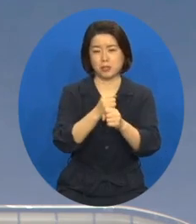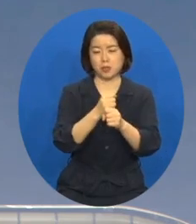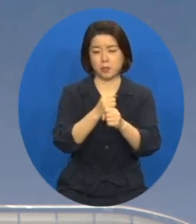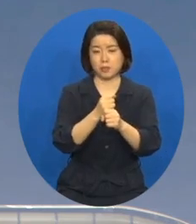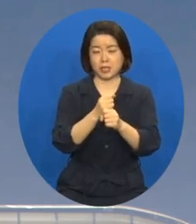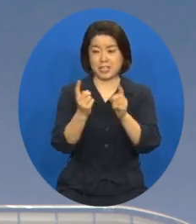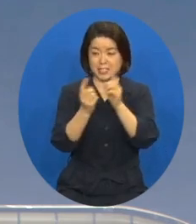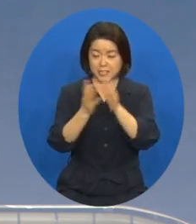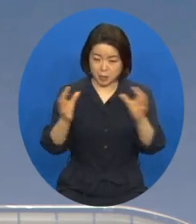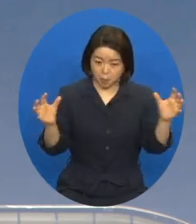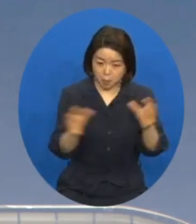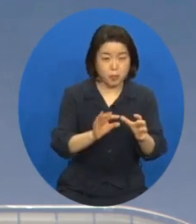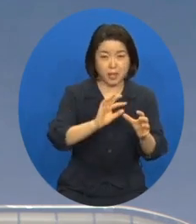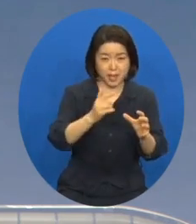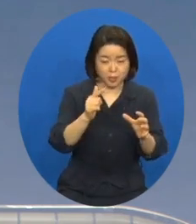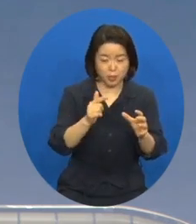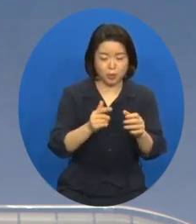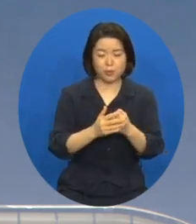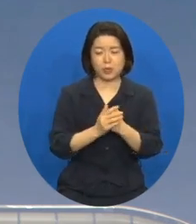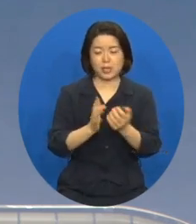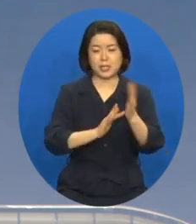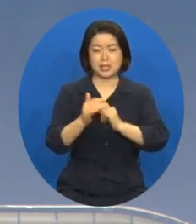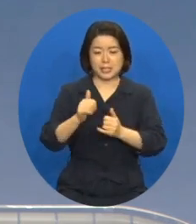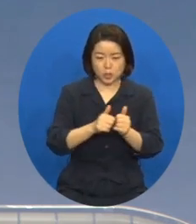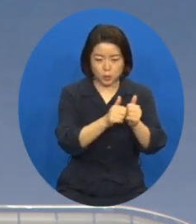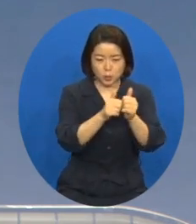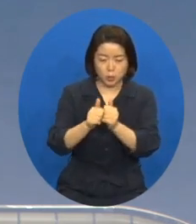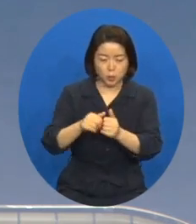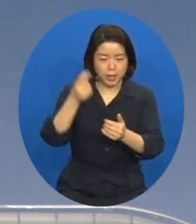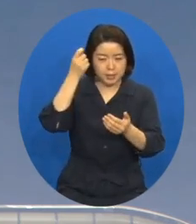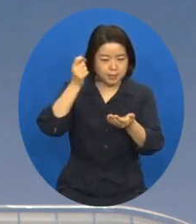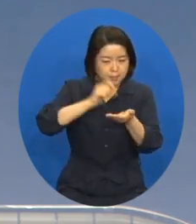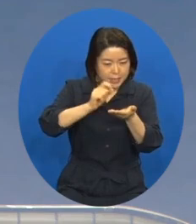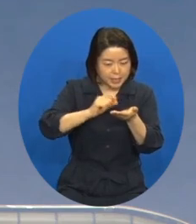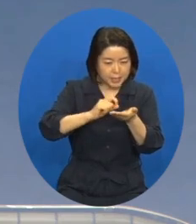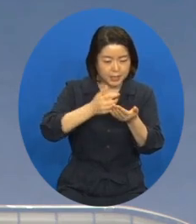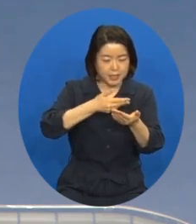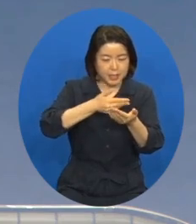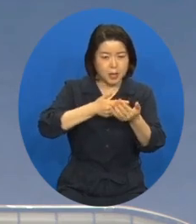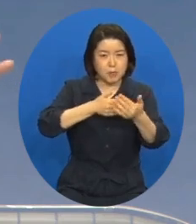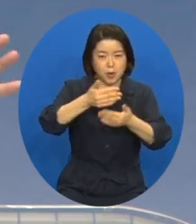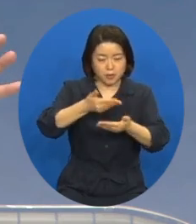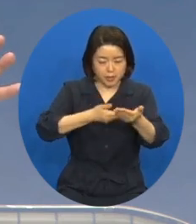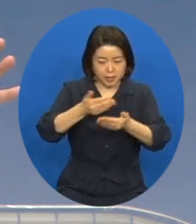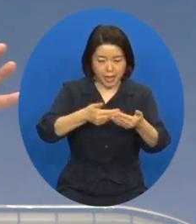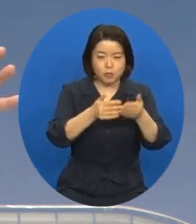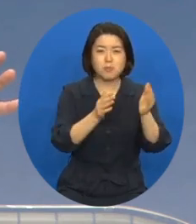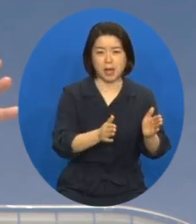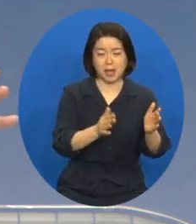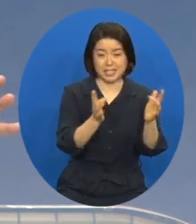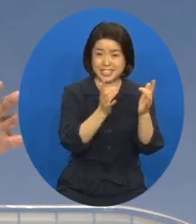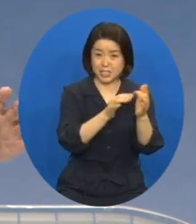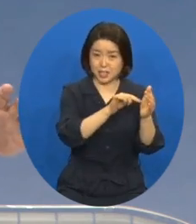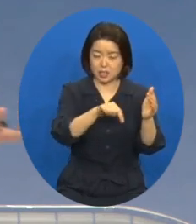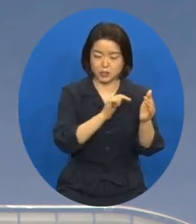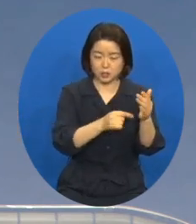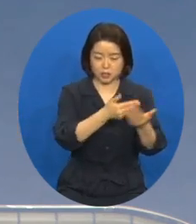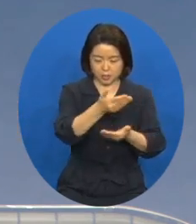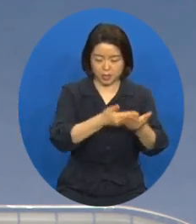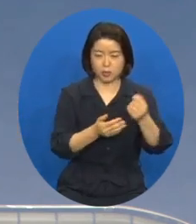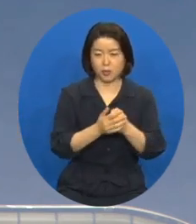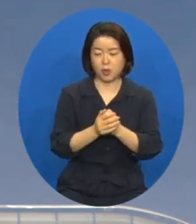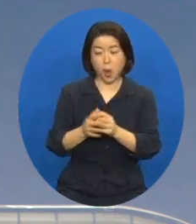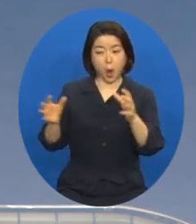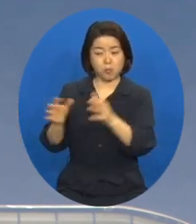속회만 아니고 예수 동행에게 나눔방을 함께 하자고, 그래서 모일 수가 없어도